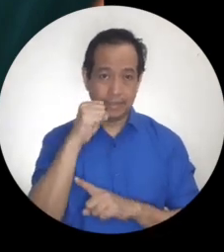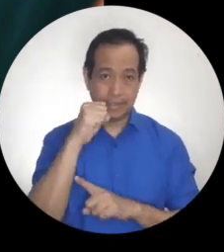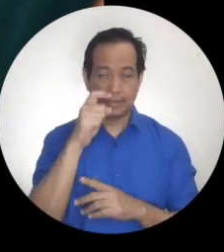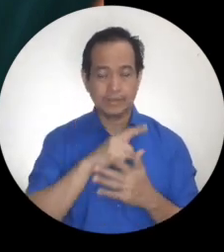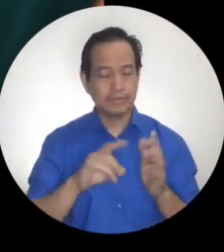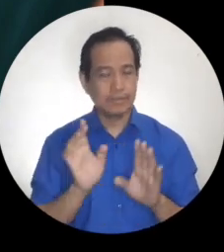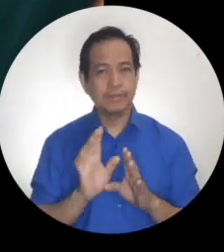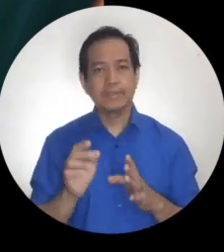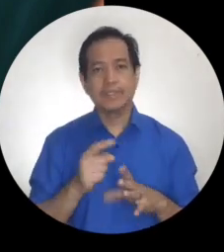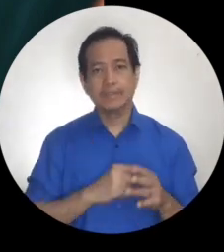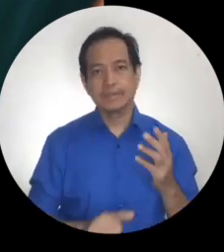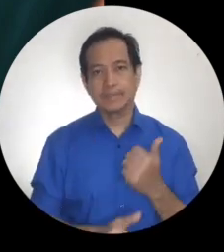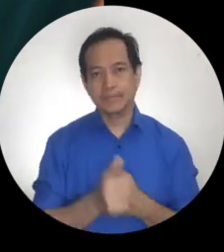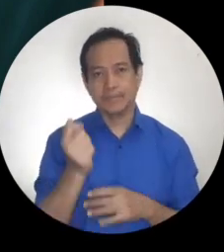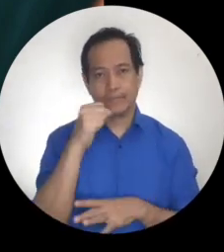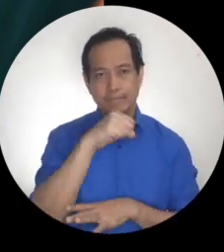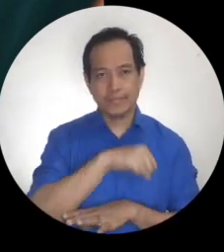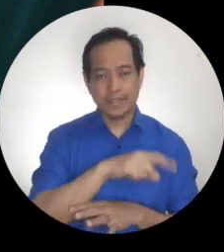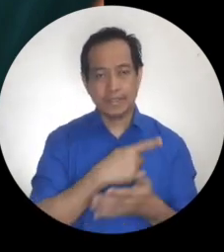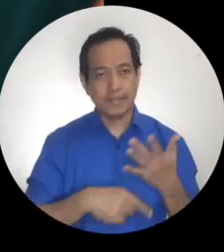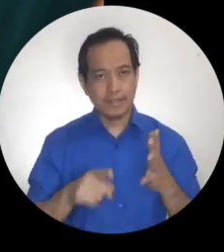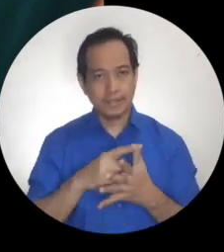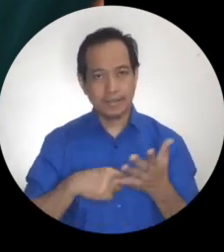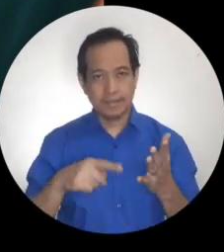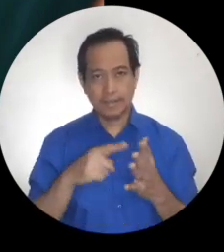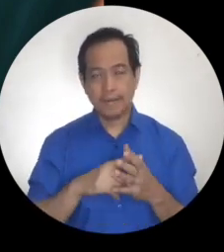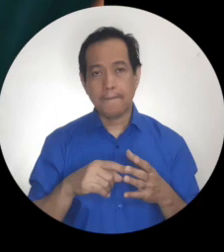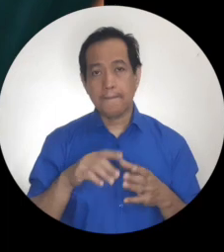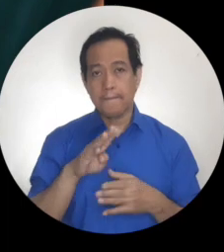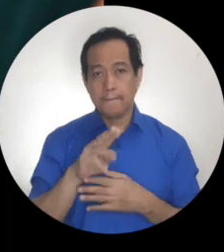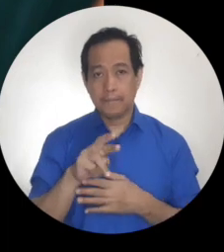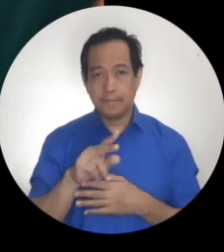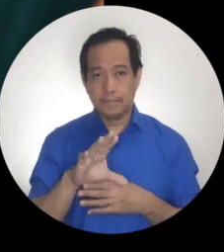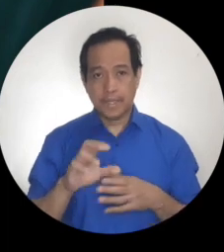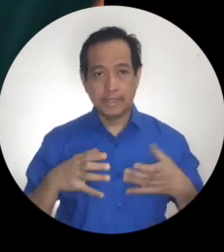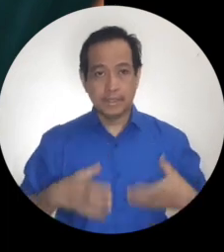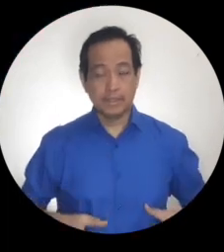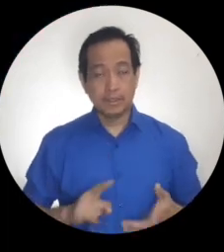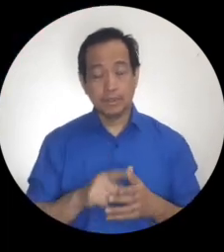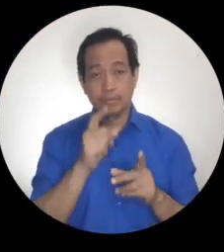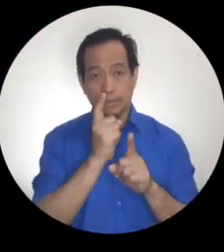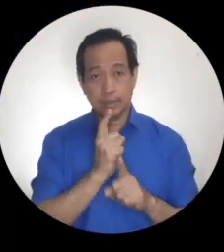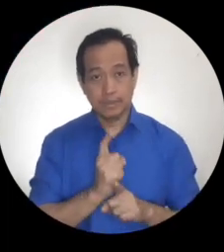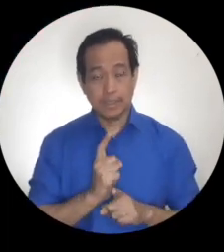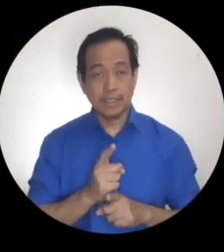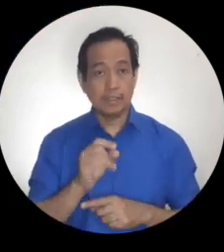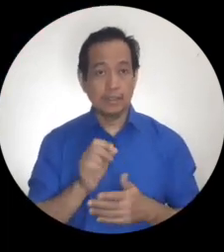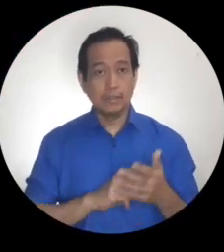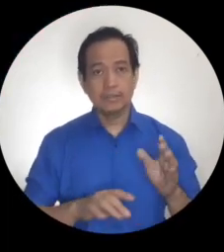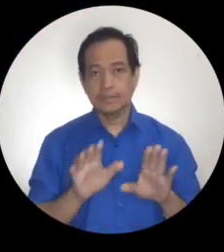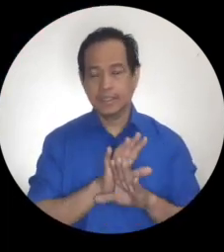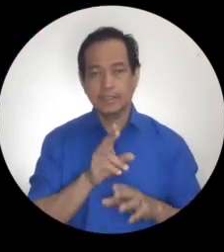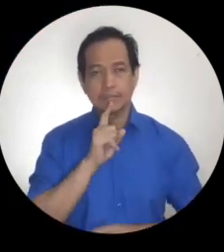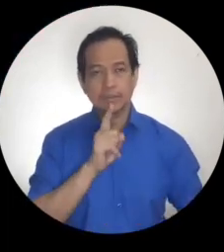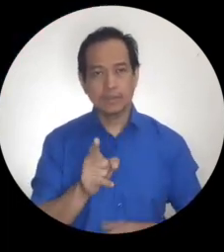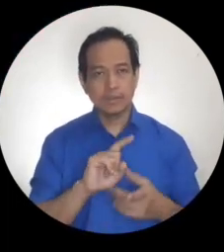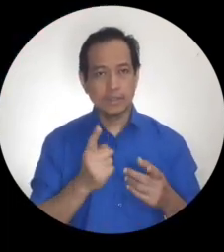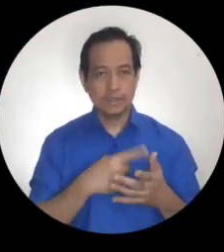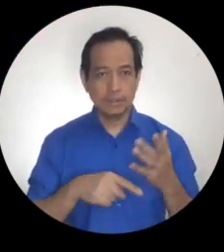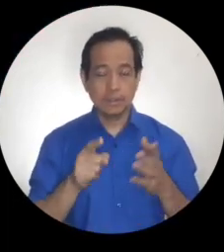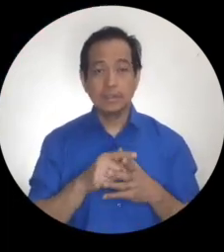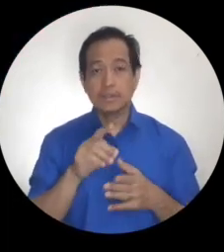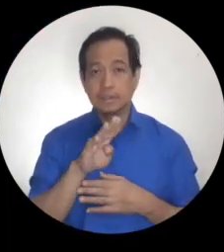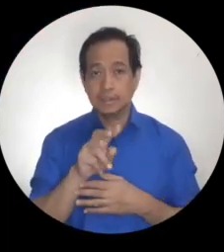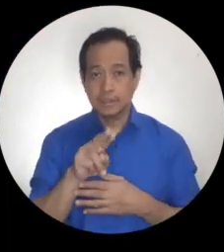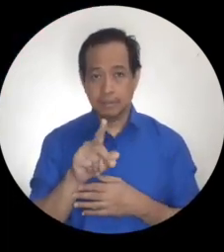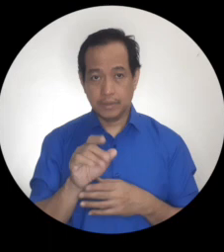siya lumala palalo. Big myth about bracing is, sa tingin ng mga tao, pag binrace, makokorek yung scoliosis, and that's not true.